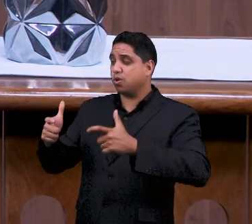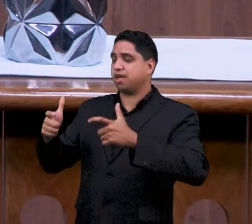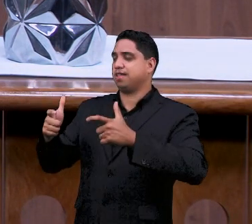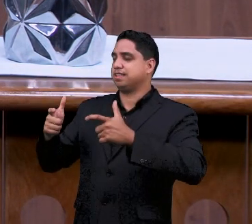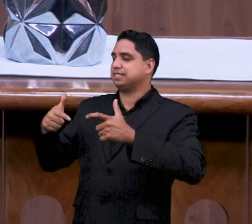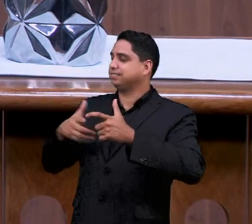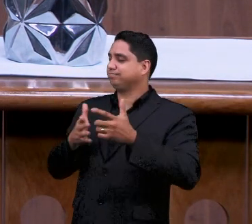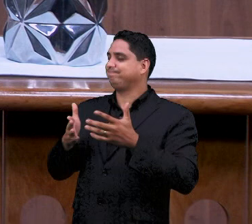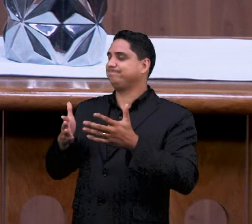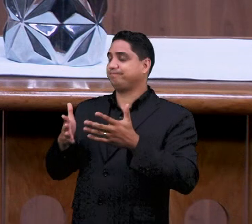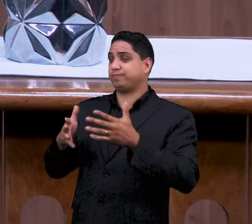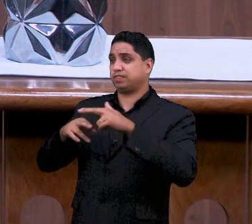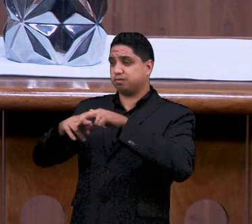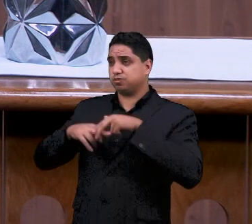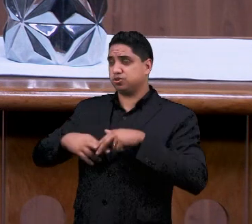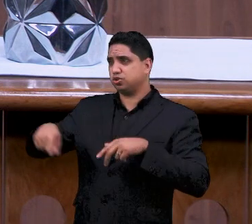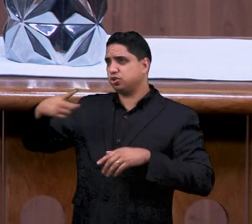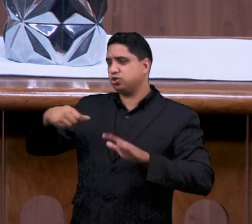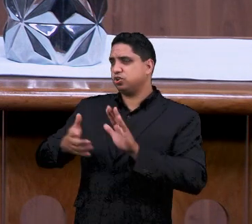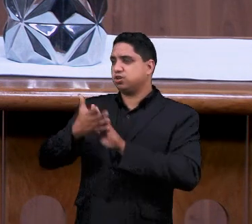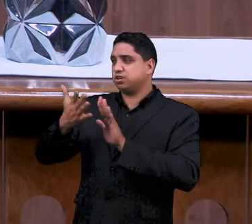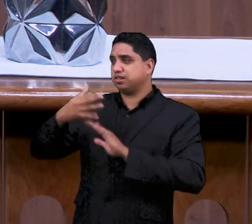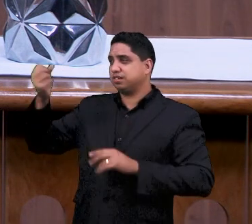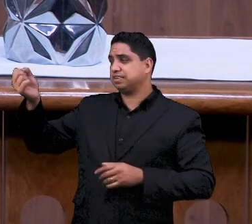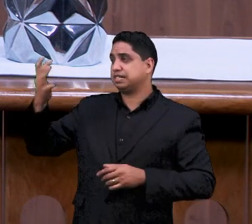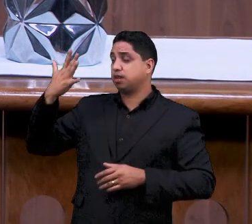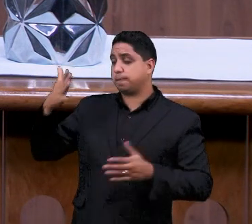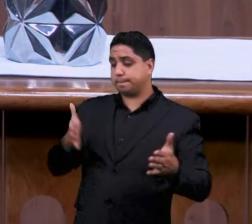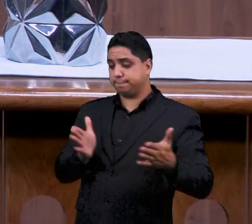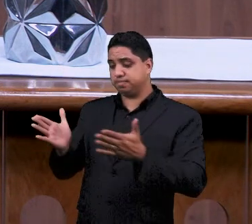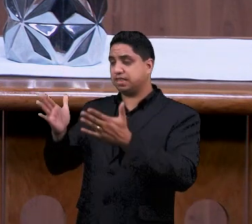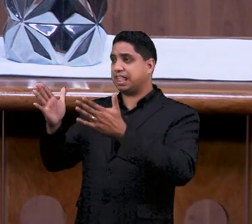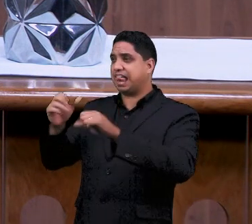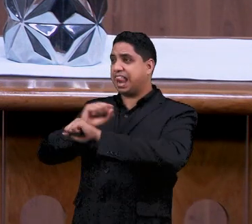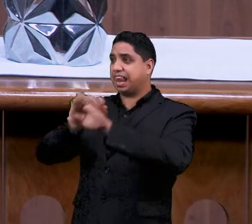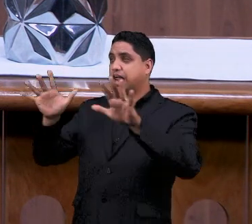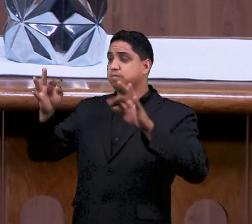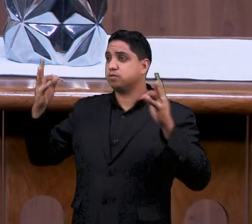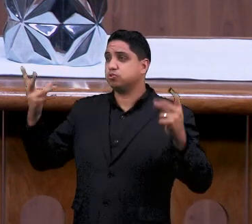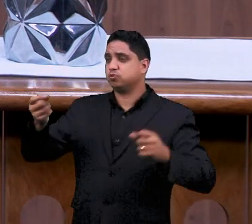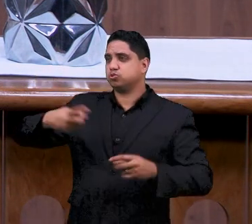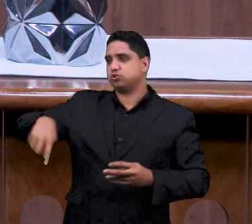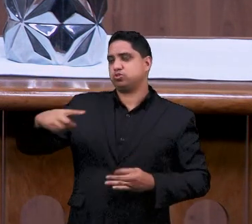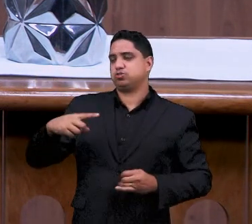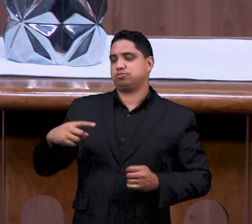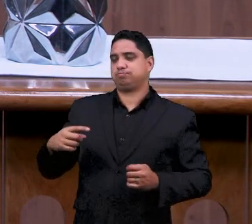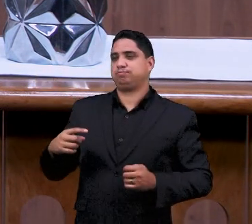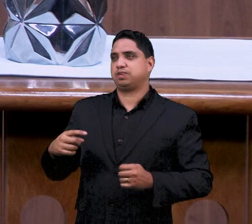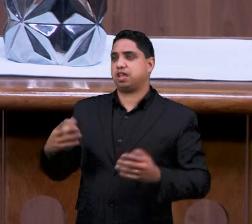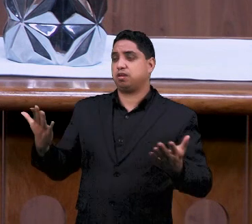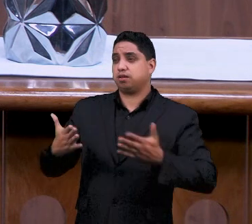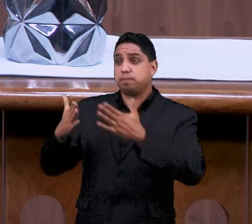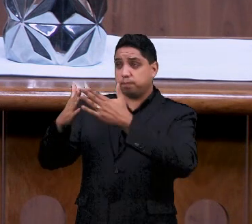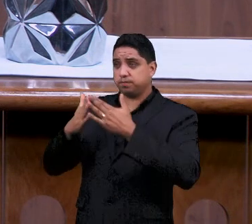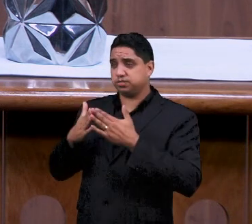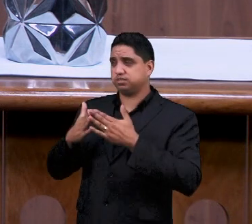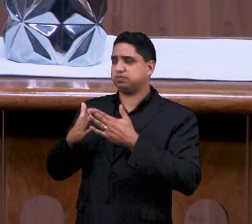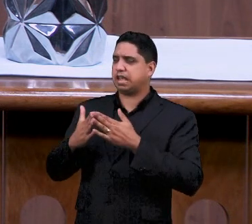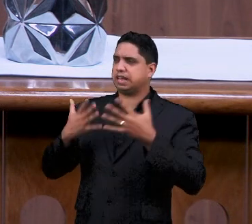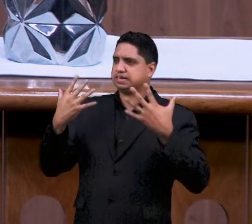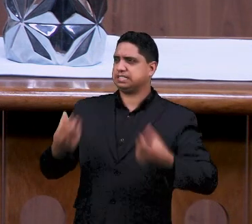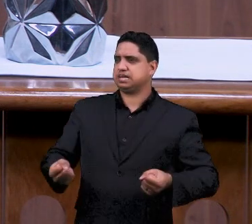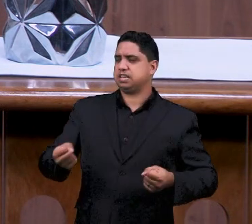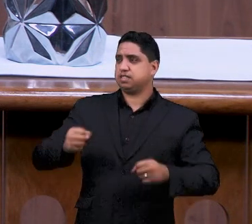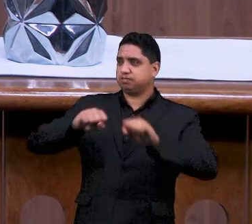ta révélation, elle rend ce chemin visible à nous tous. Nous pouvons marcher par lui. Maintenant, nous demandons que tu